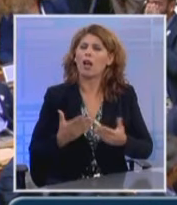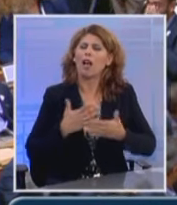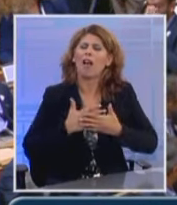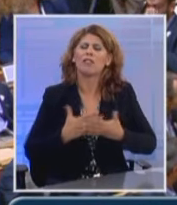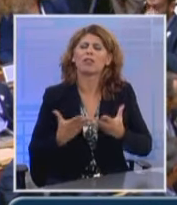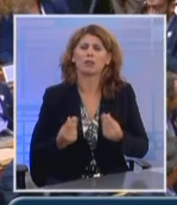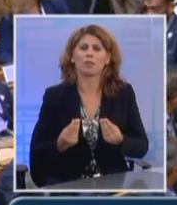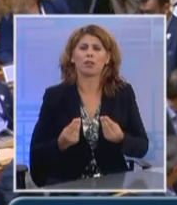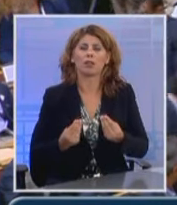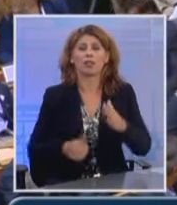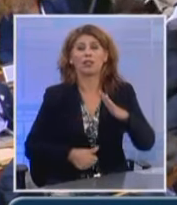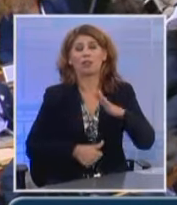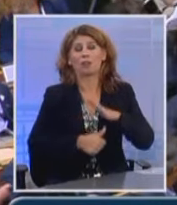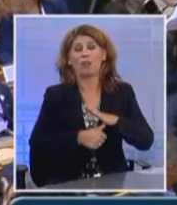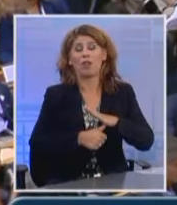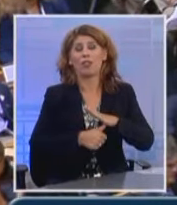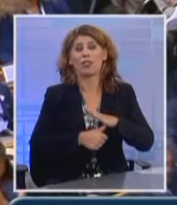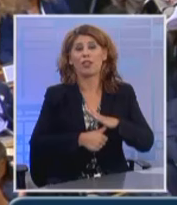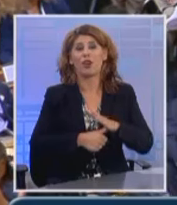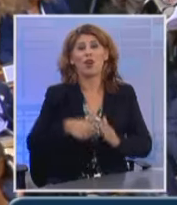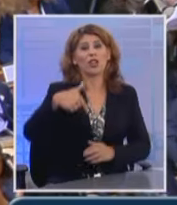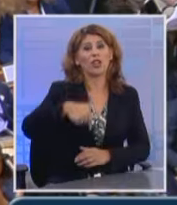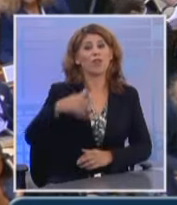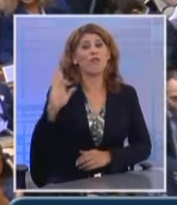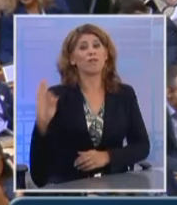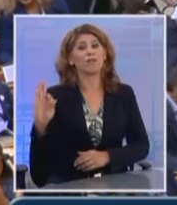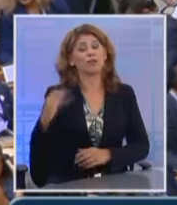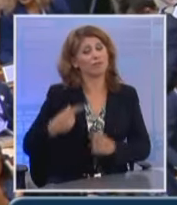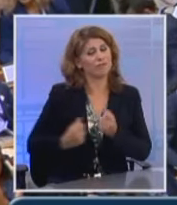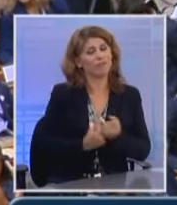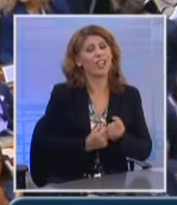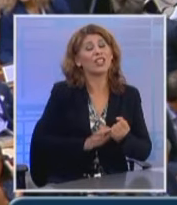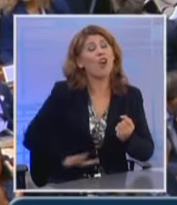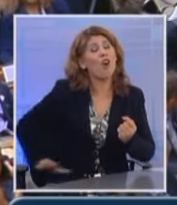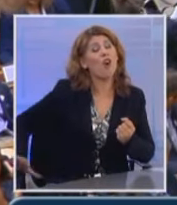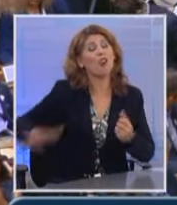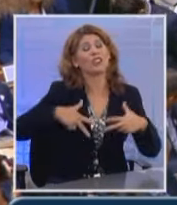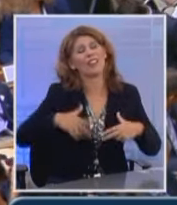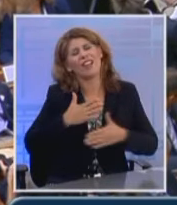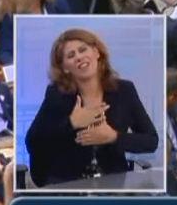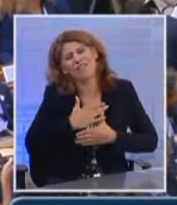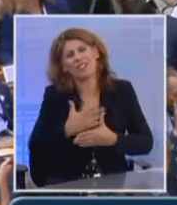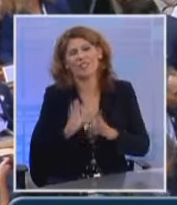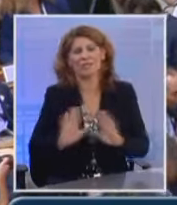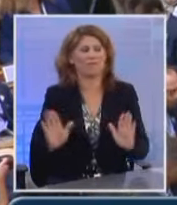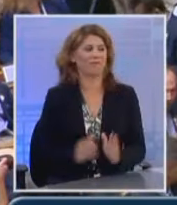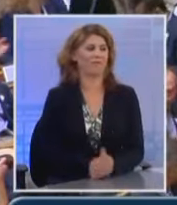ευχαριστώ και τον πρόεδρο, τον Γιώργο Φουντουλάκη που είναι δίπλα μου και με συμπαραστέκεται και όλη την ελληνική πολιτεία. Ένα μεγάλο ευχαριστώ.